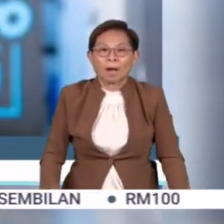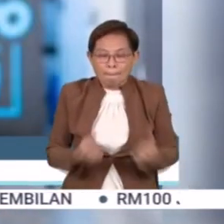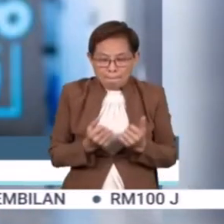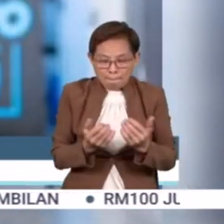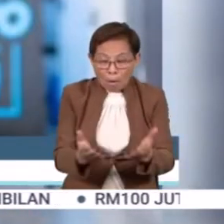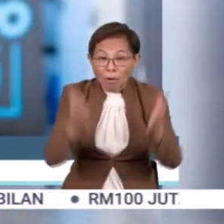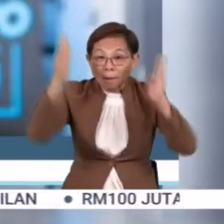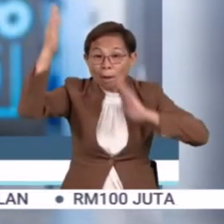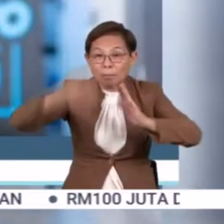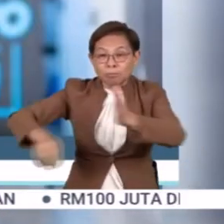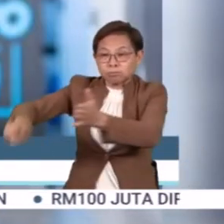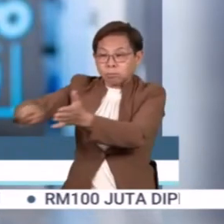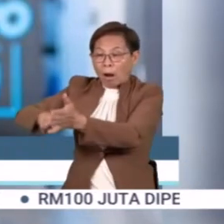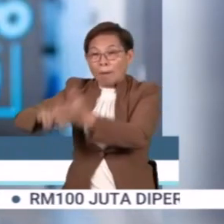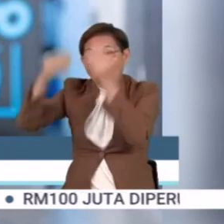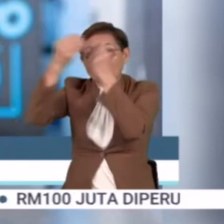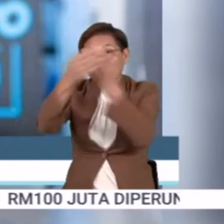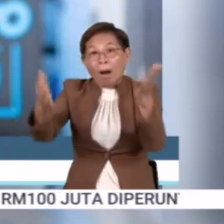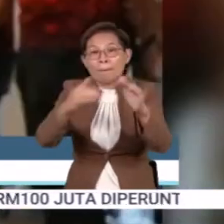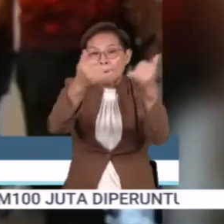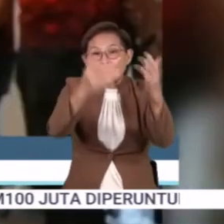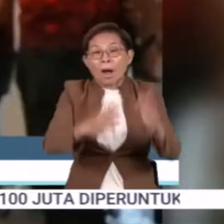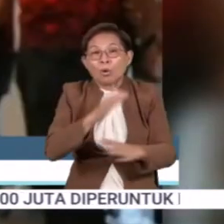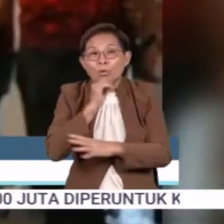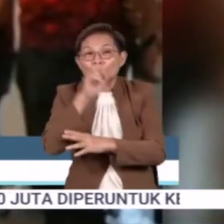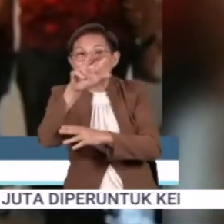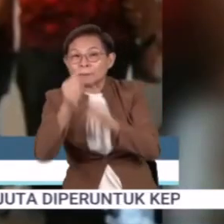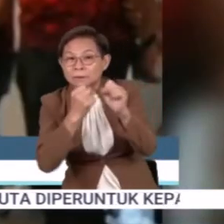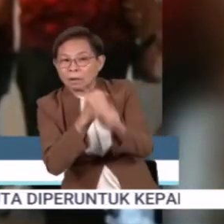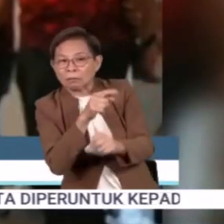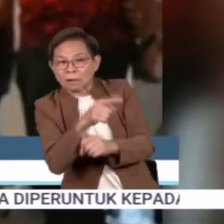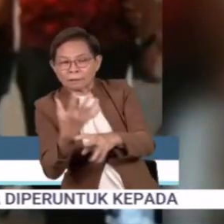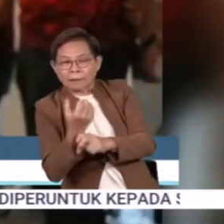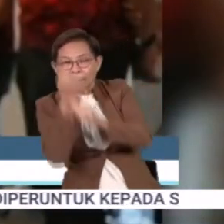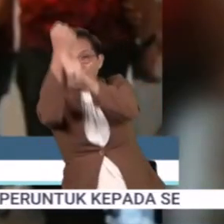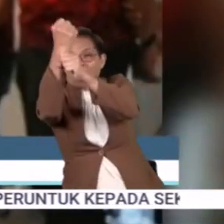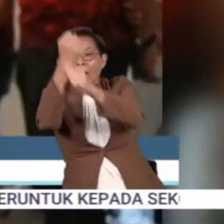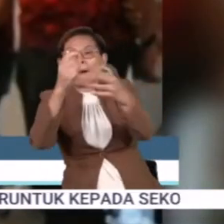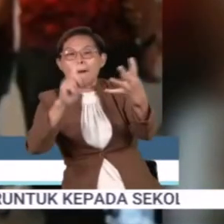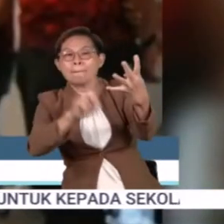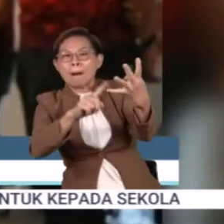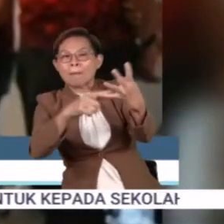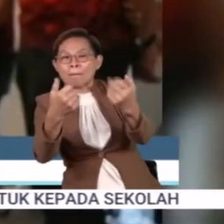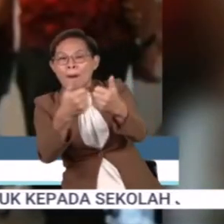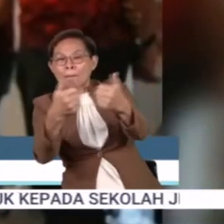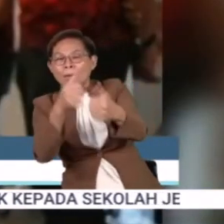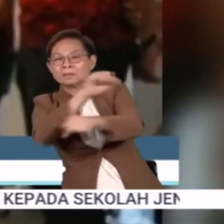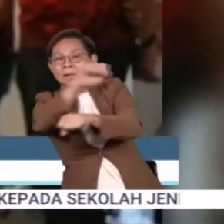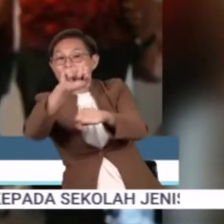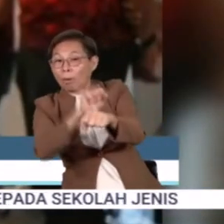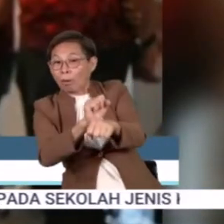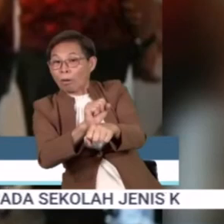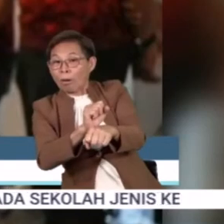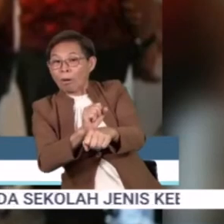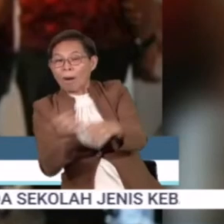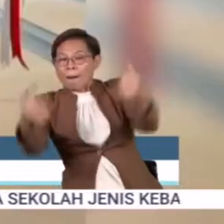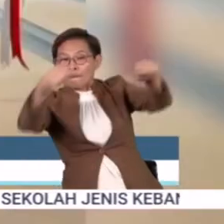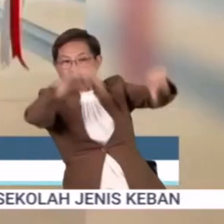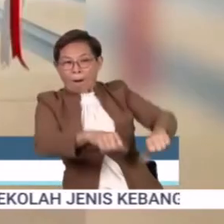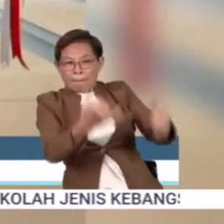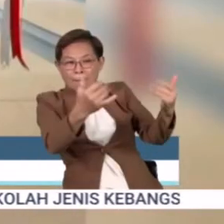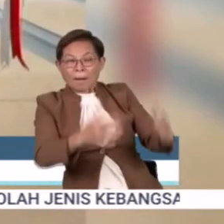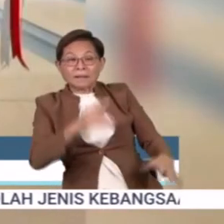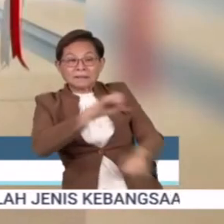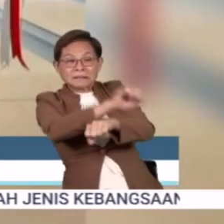Bowling Malaysia menerusi kenyataannya memaklumkan pemain berusia 30 tahun itu merangkul gelaran keempat kejohanan Singapura itu selepas menumpaskan pemain